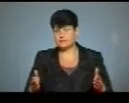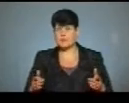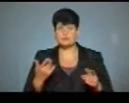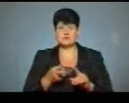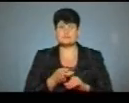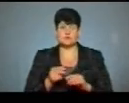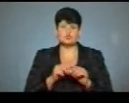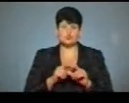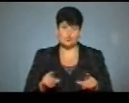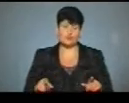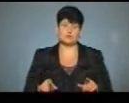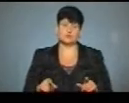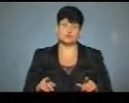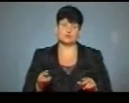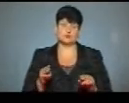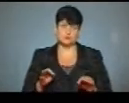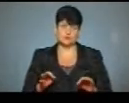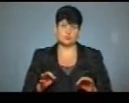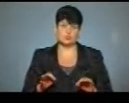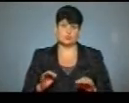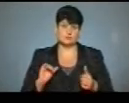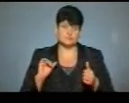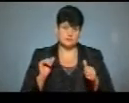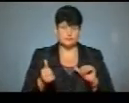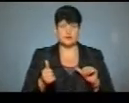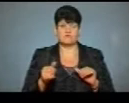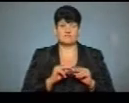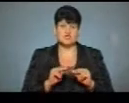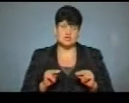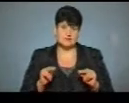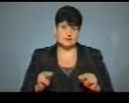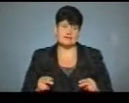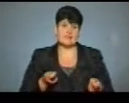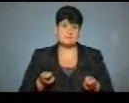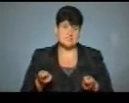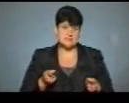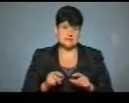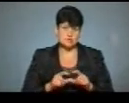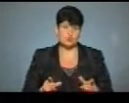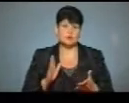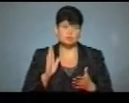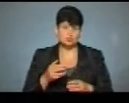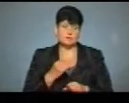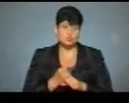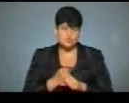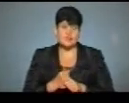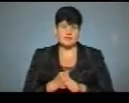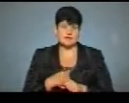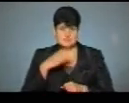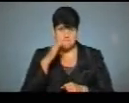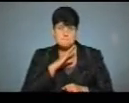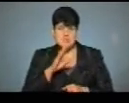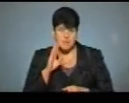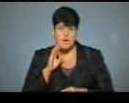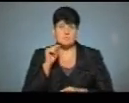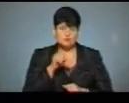стосується школи, то знову ж таки завчасно вчителів і адміністрація школи буде працювати з батьками в тому